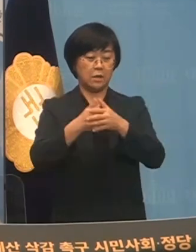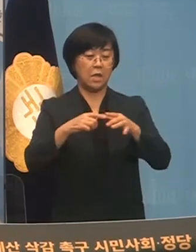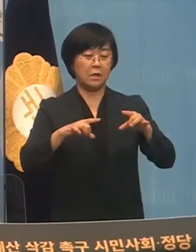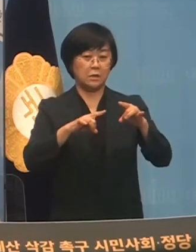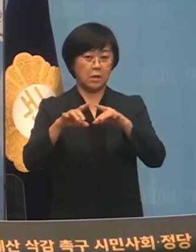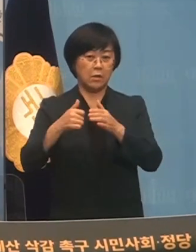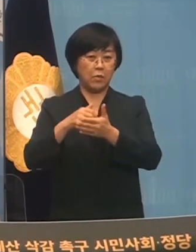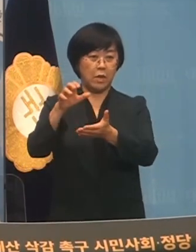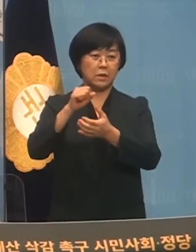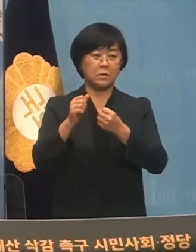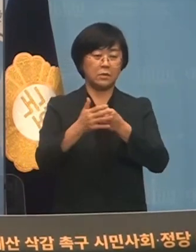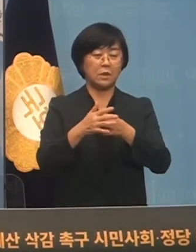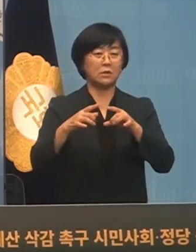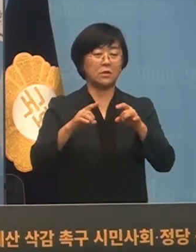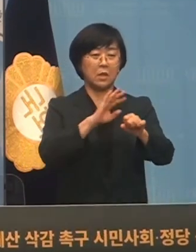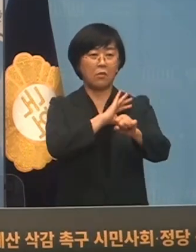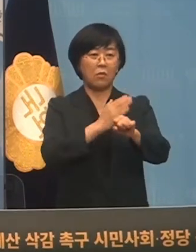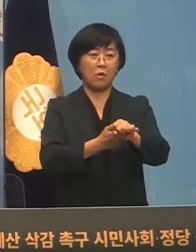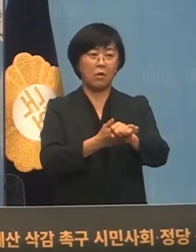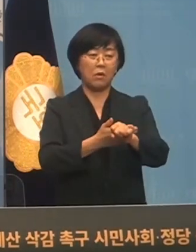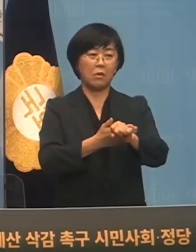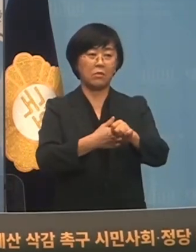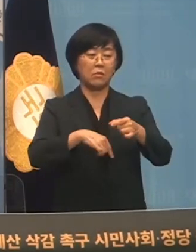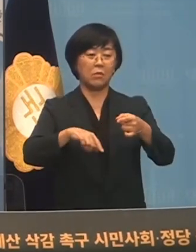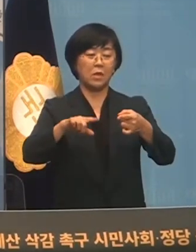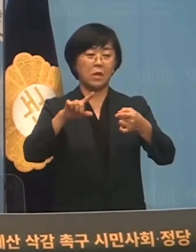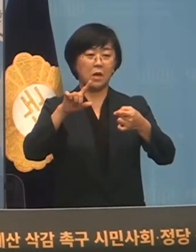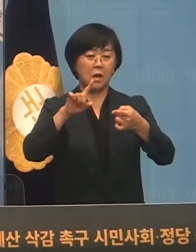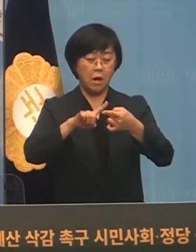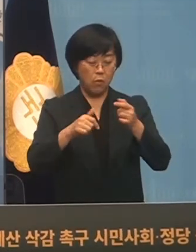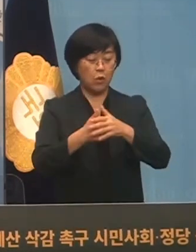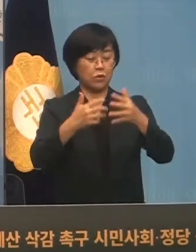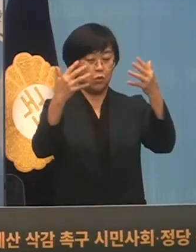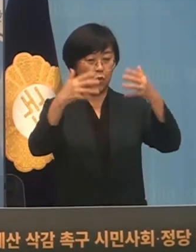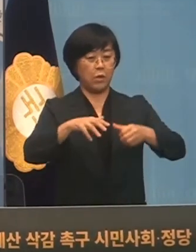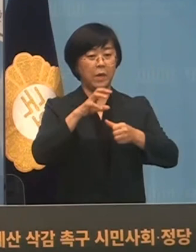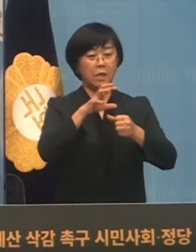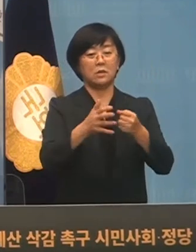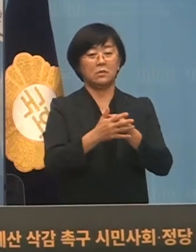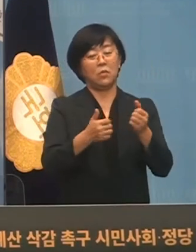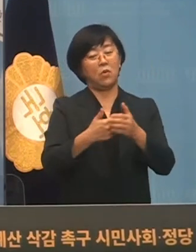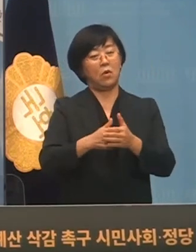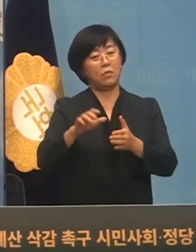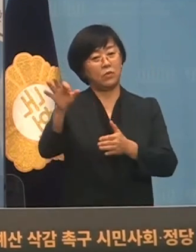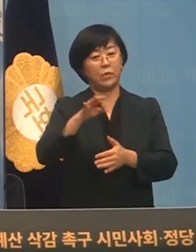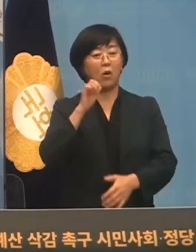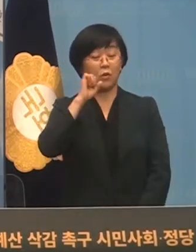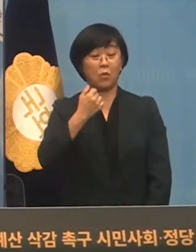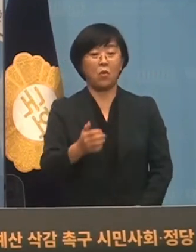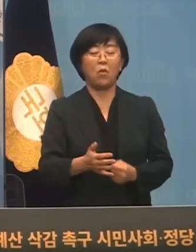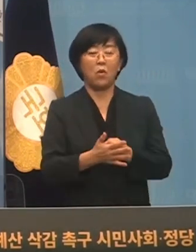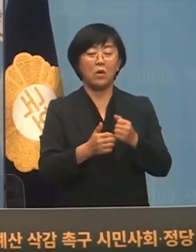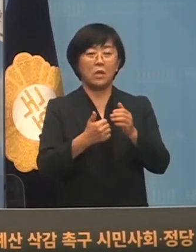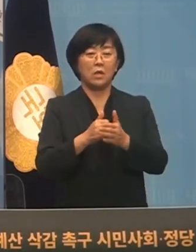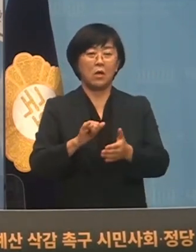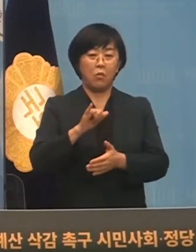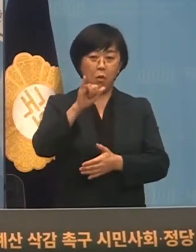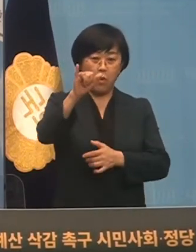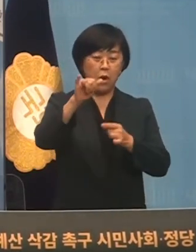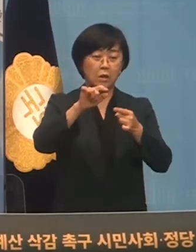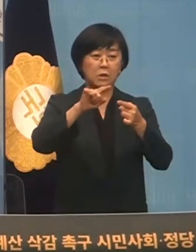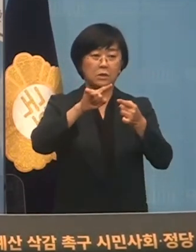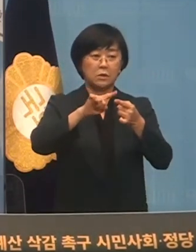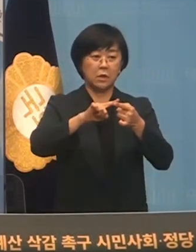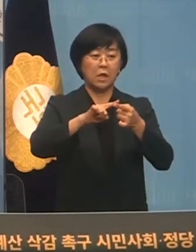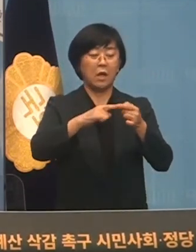환수를 들어왔지만 정작 전작권 환수는 조건에 얽매여 기약이 없는 상황입니다. 한편 한국이 경항공 모함과